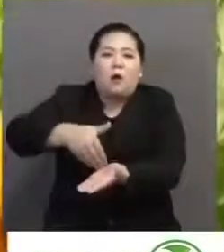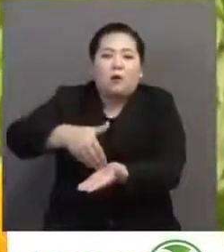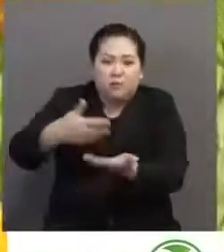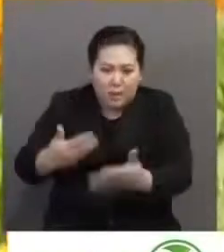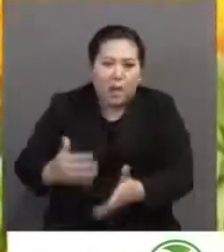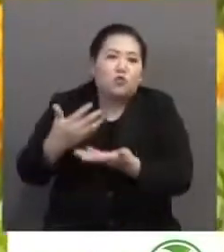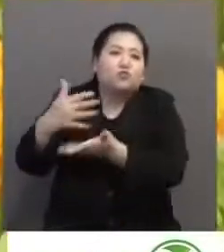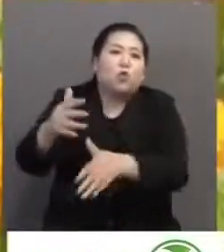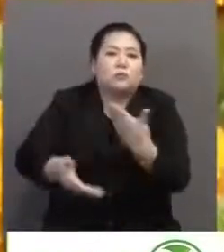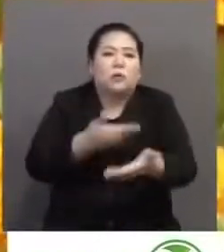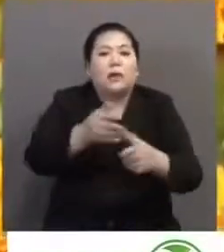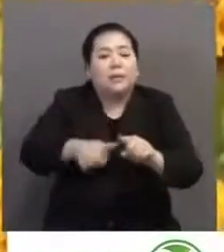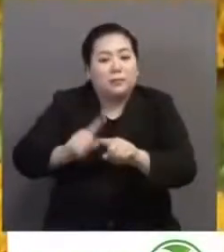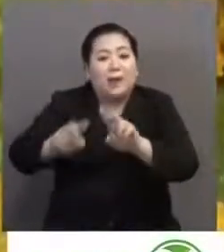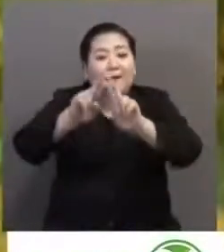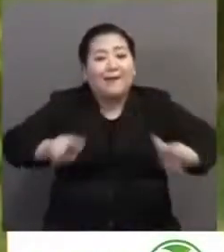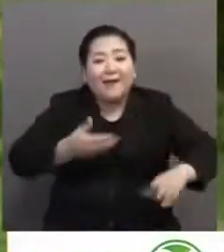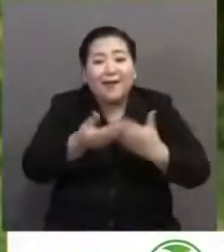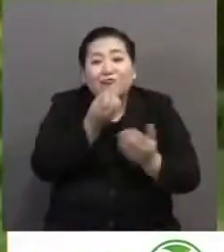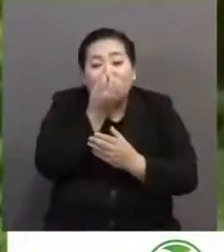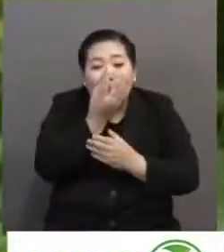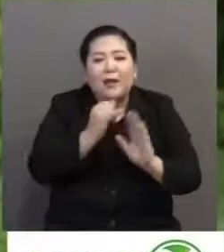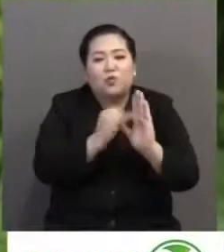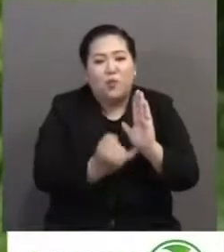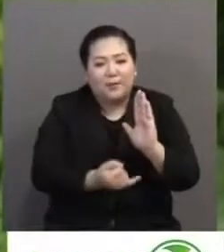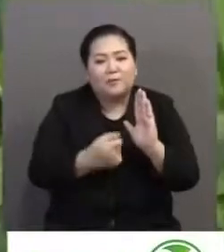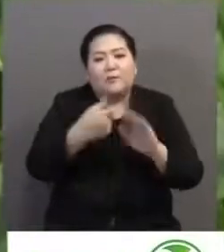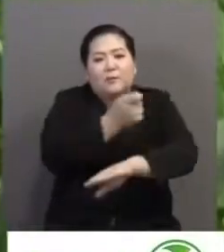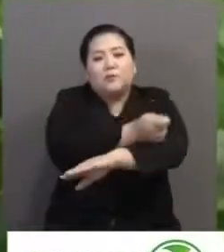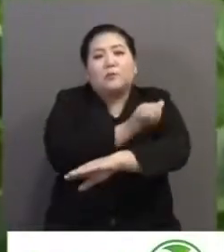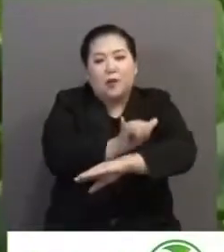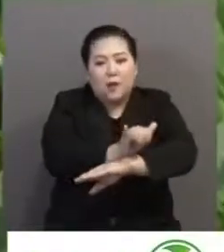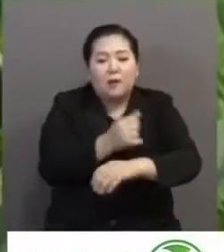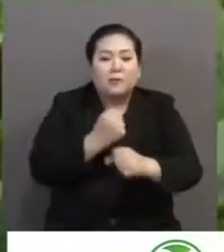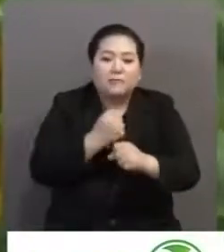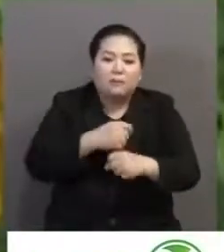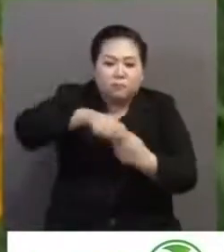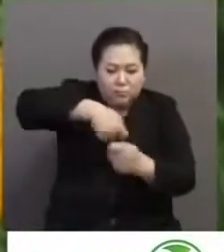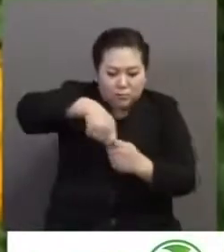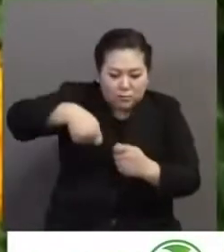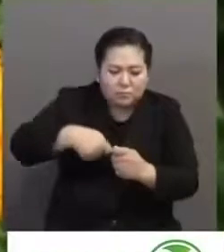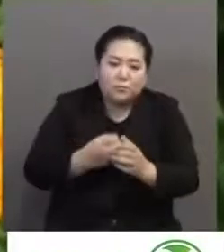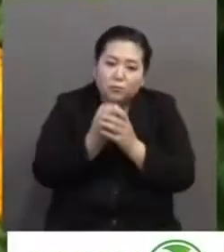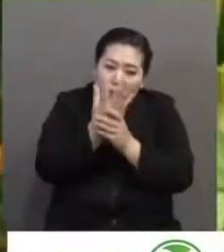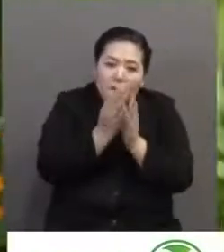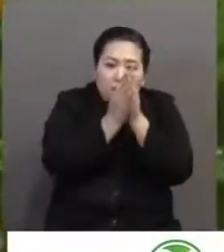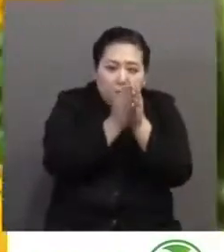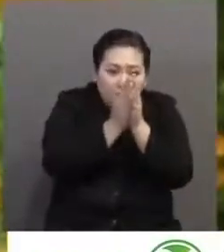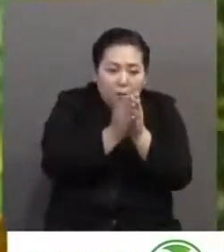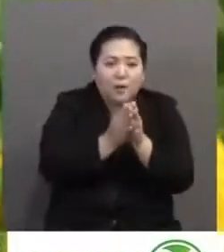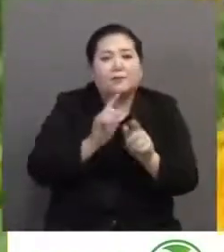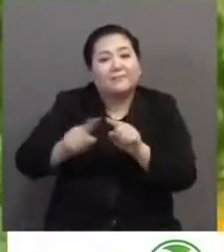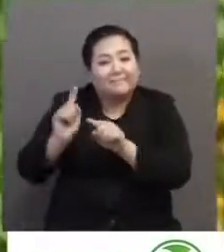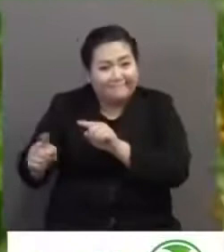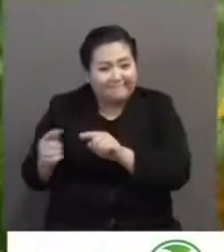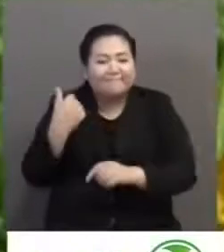ซึ่งจะนำไปขายให้กับร้านขายดอกไม้ในพื้นที่จังหวัดอยุธยาเพื่อนำไปมัดรวมเป็นกำสำหรับใช้ไหว้พระอีก